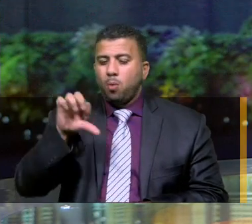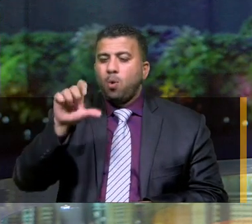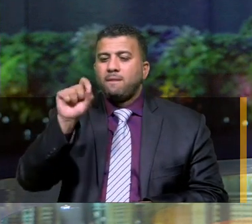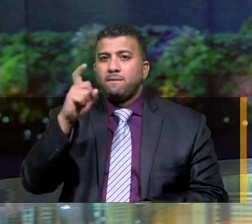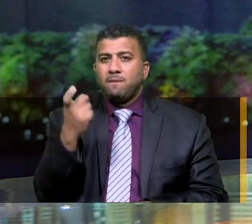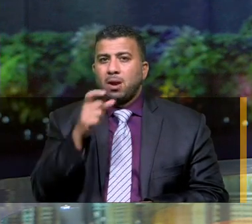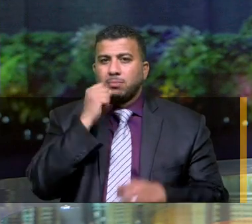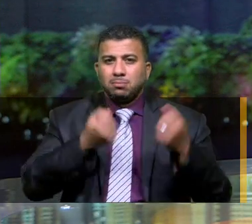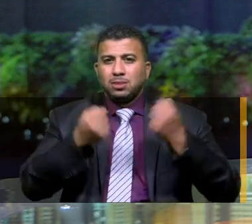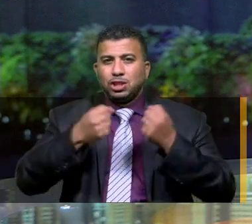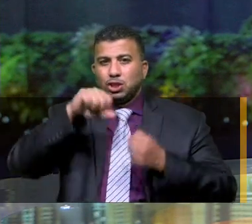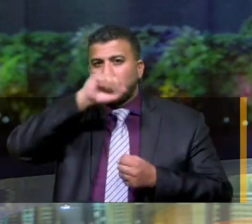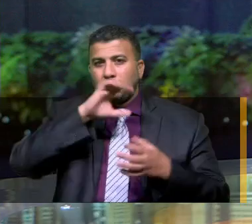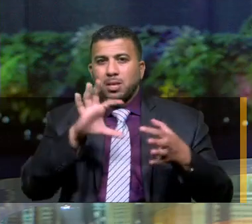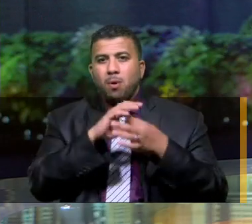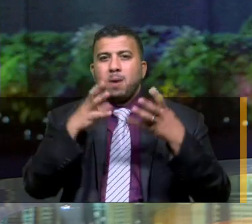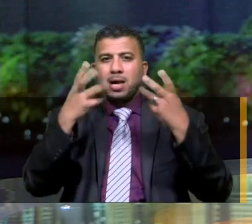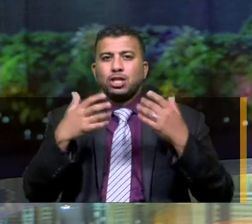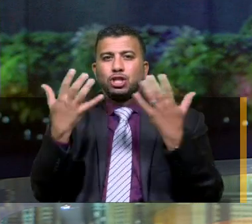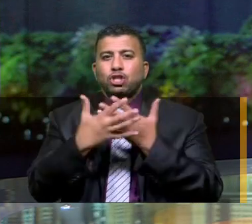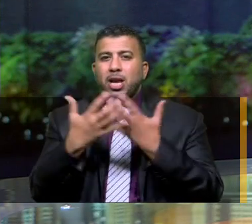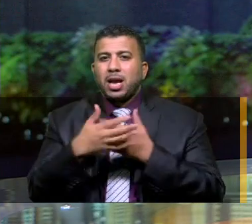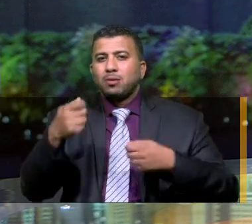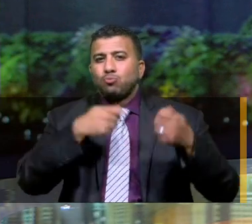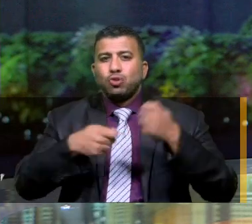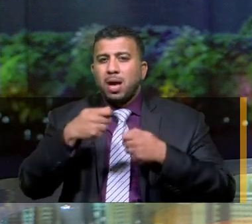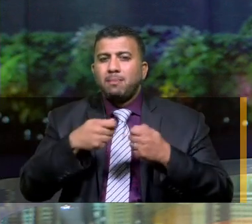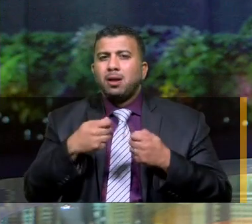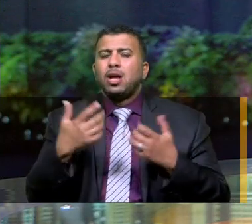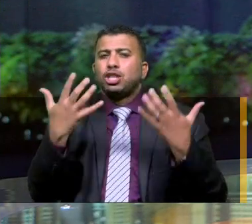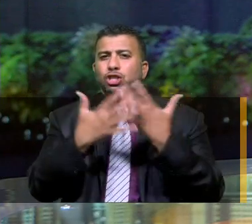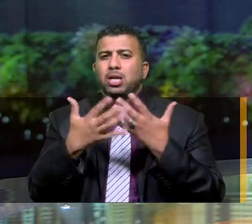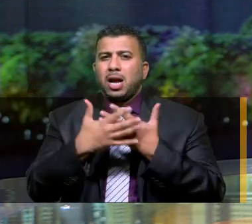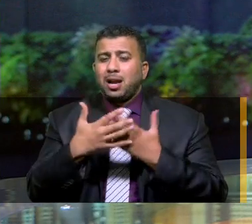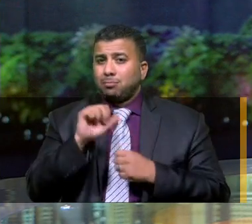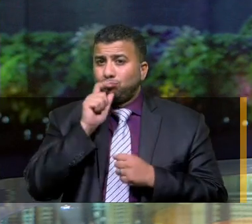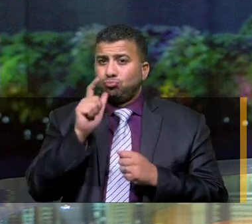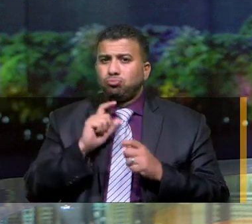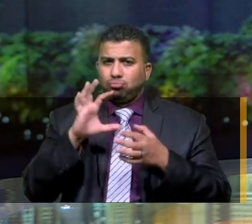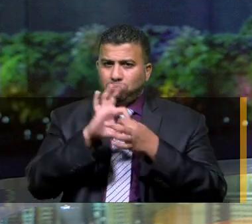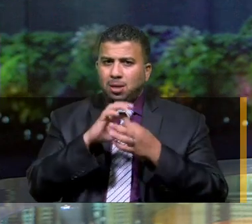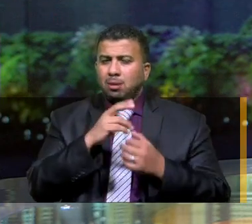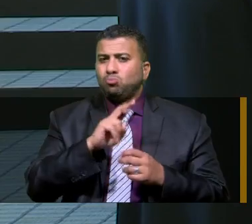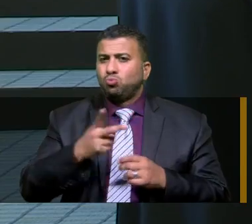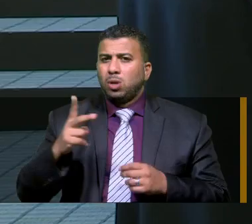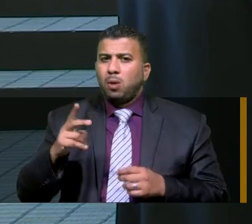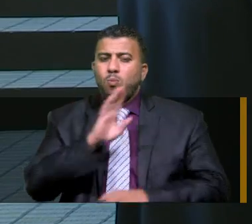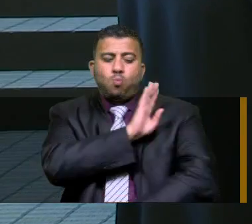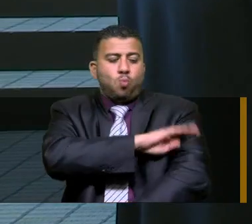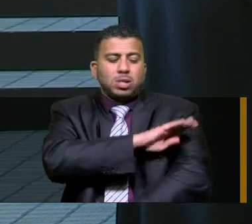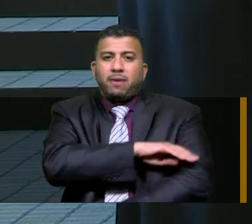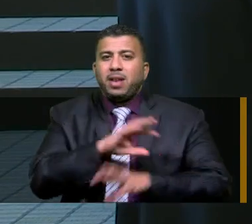الطرق والمواصلات بالشرقة بالتعاون مع عدد من الشركات المساهمة. وقامت الشركات باستعراض خدماتها